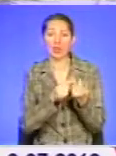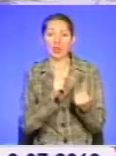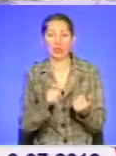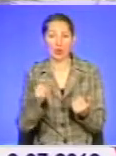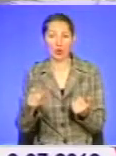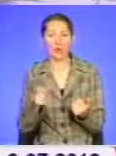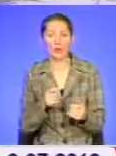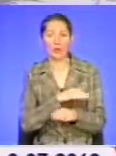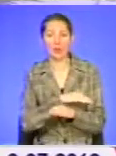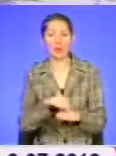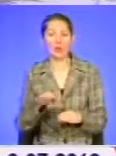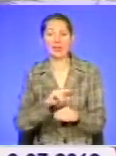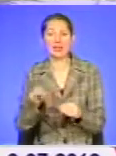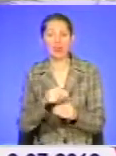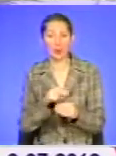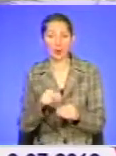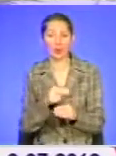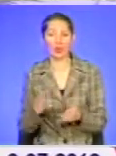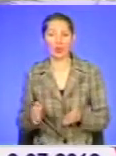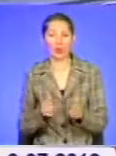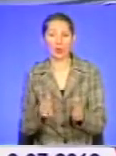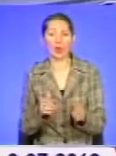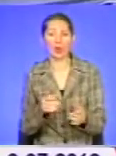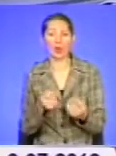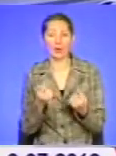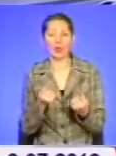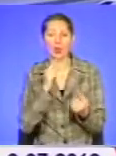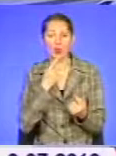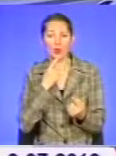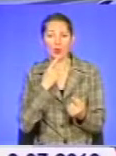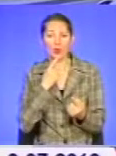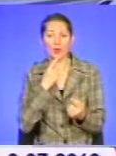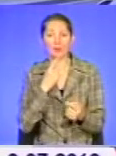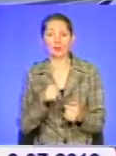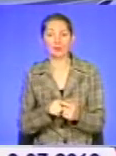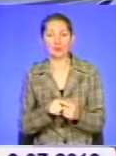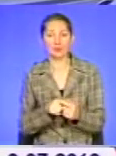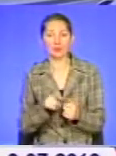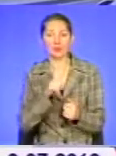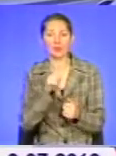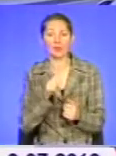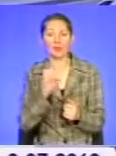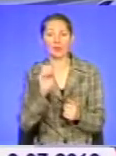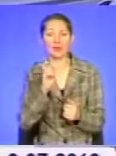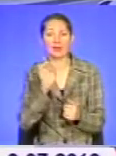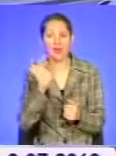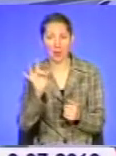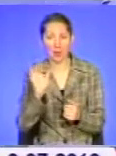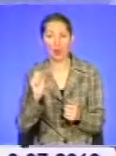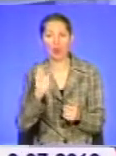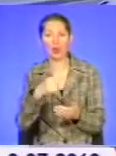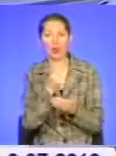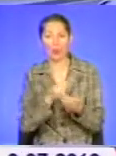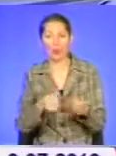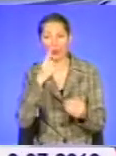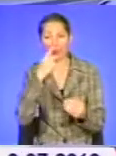вони створюють дуже великі трудності нашим жителям і гостям. Зебра поблизу світлофора на вулиці Тернавського буде малюватись найближчим